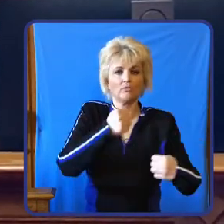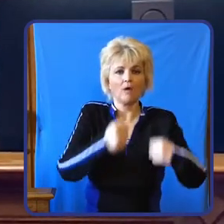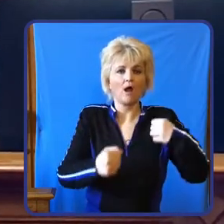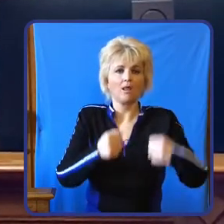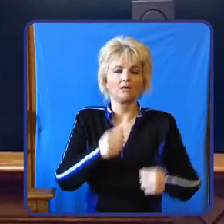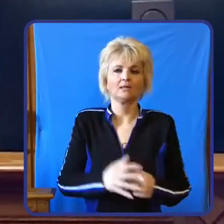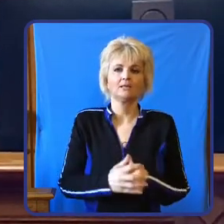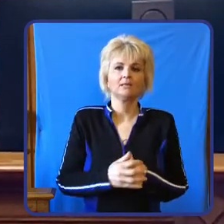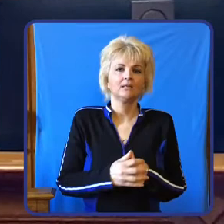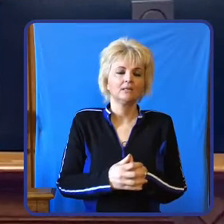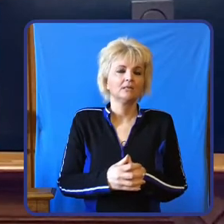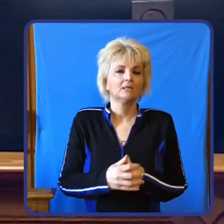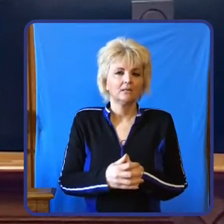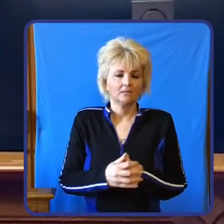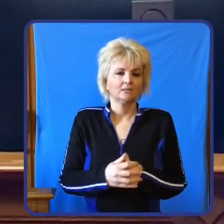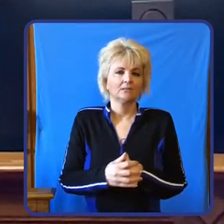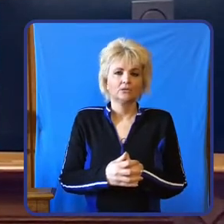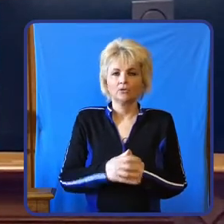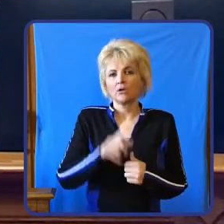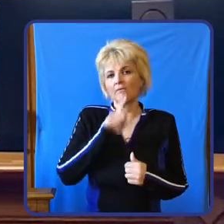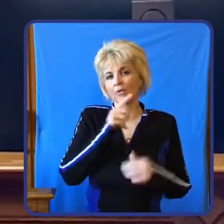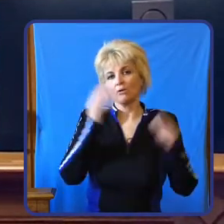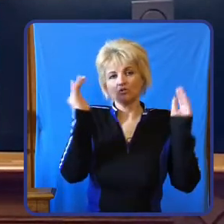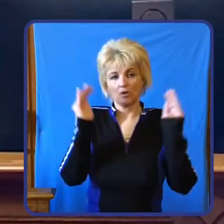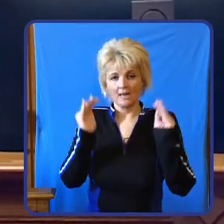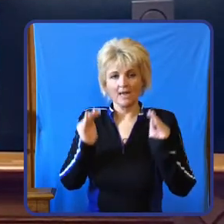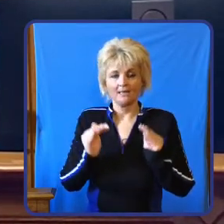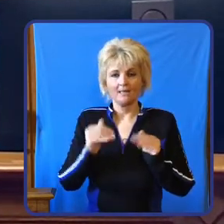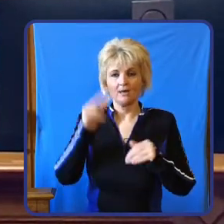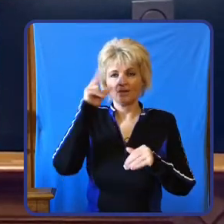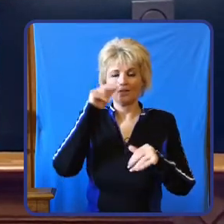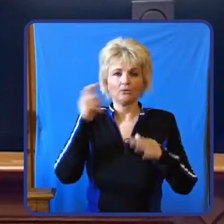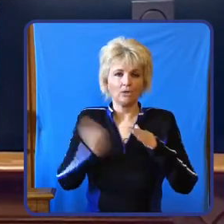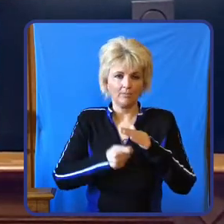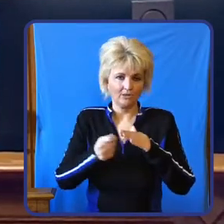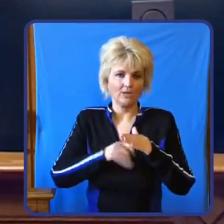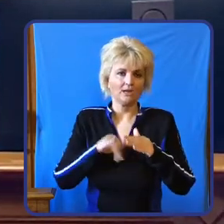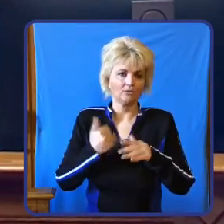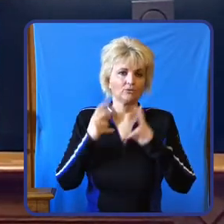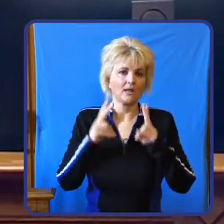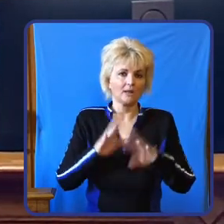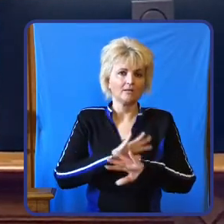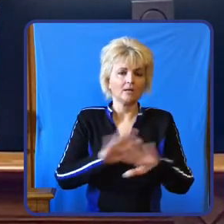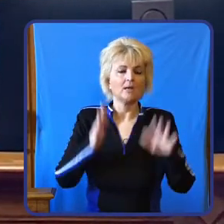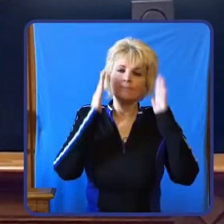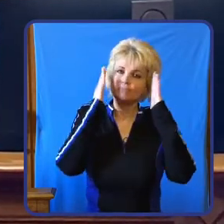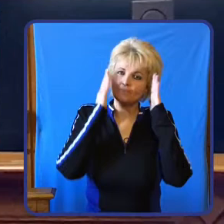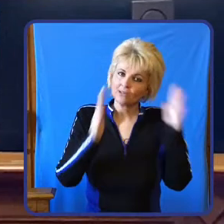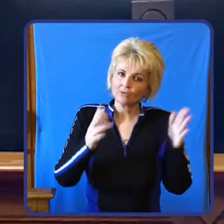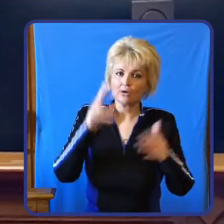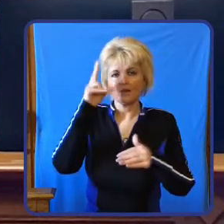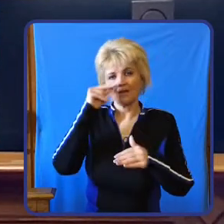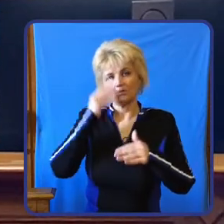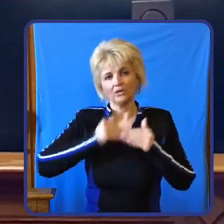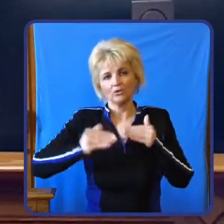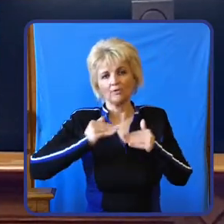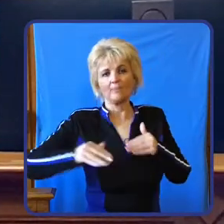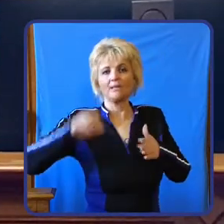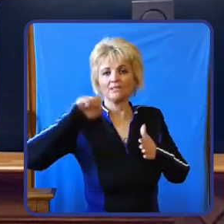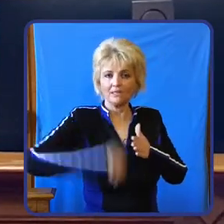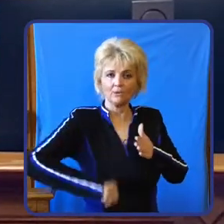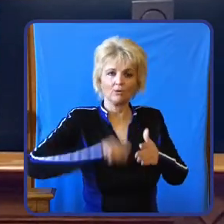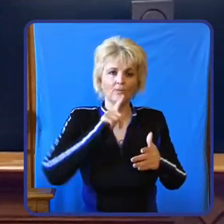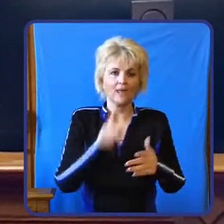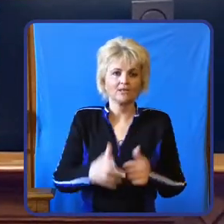annak igenis van visszatartó ereje. Természetesen a rendőrségi bírságoknak is van visszatartó ereje, úgyhogy bízunk benne, hogy a rendőrség tovább szigorítja majd